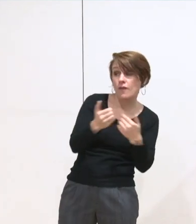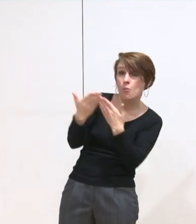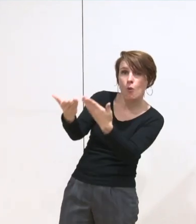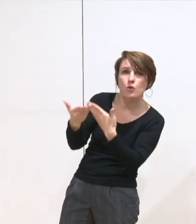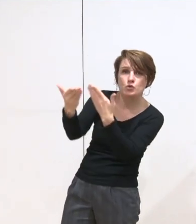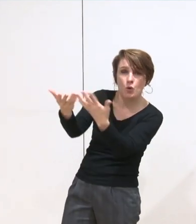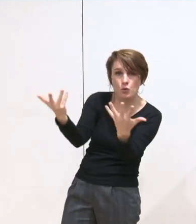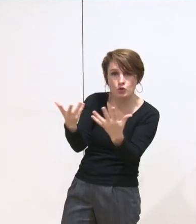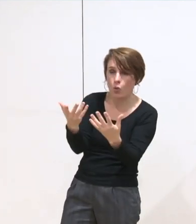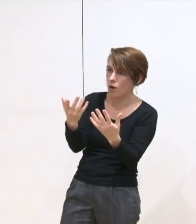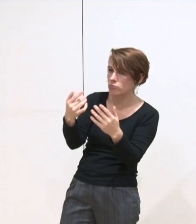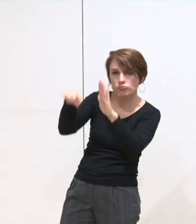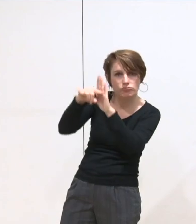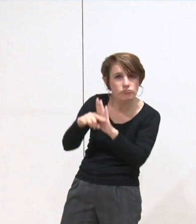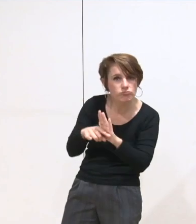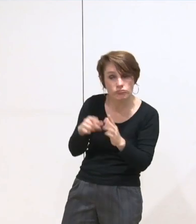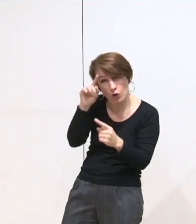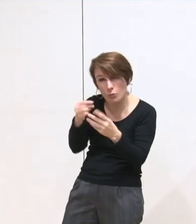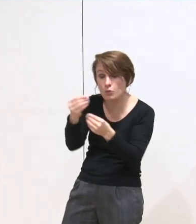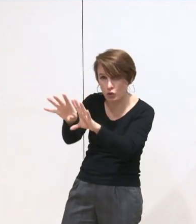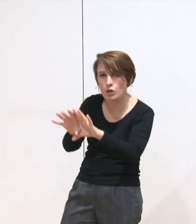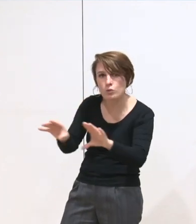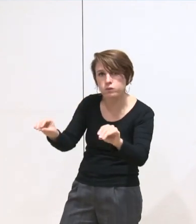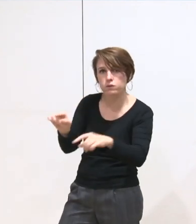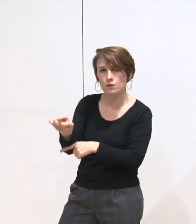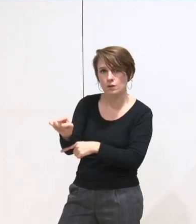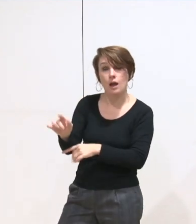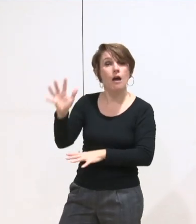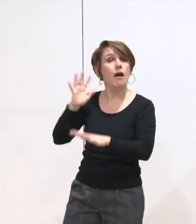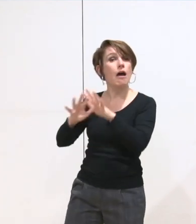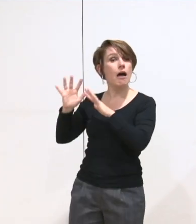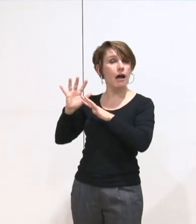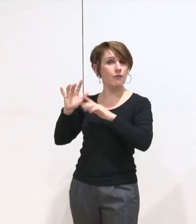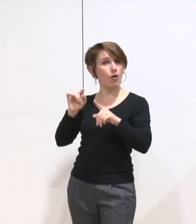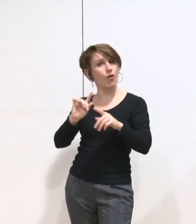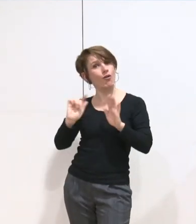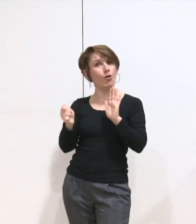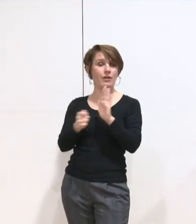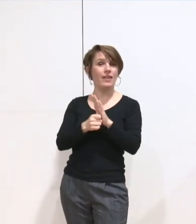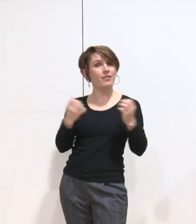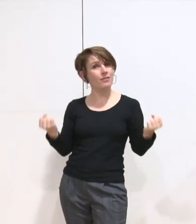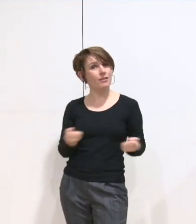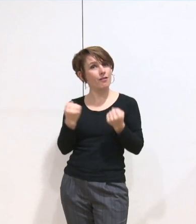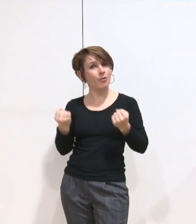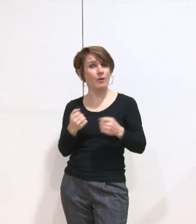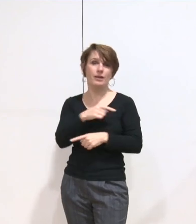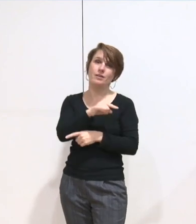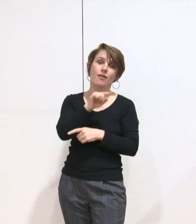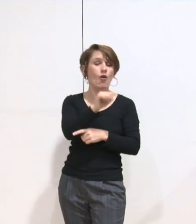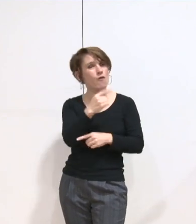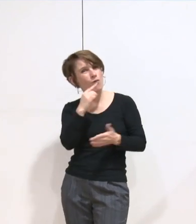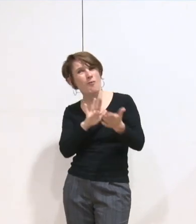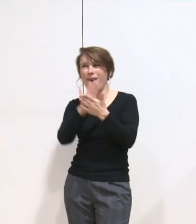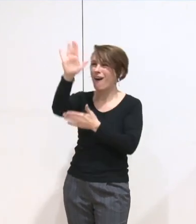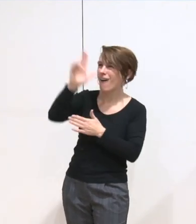ville et sont un élément essentiel de ce que vous aviez très légitimement appelé les échanges entre